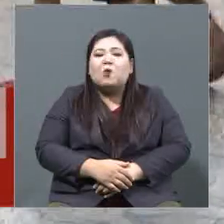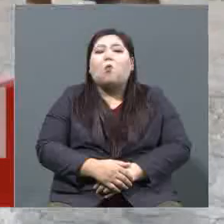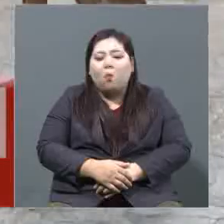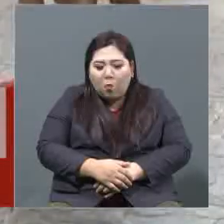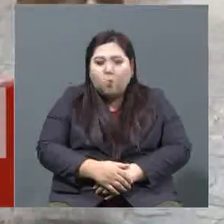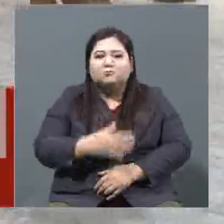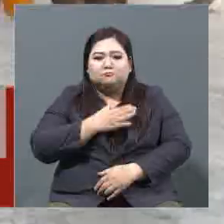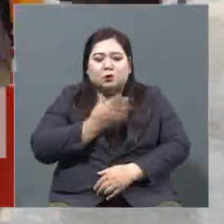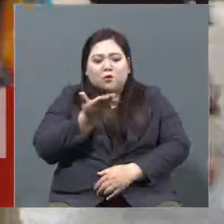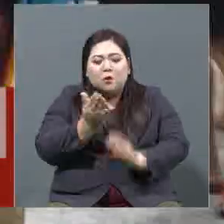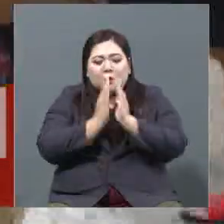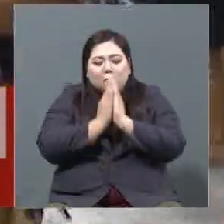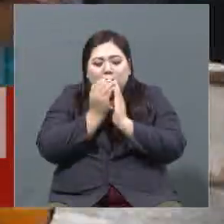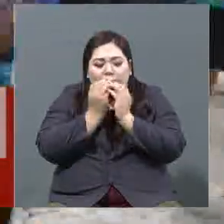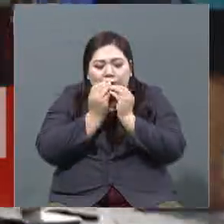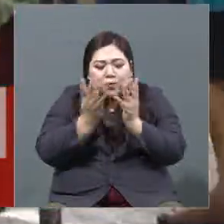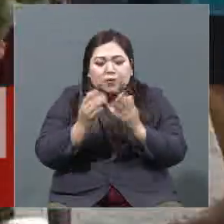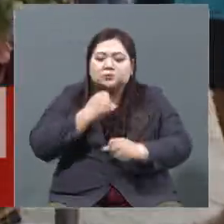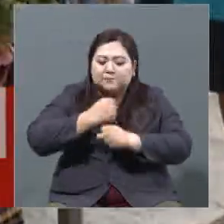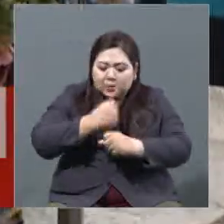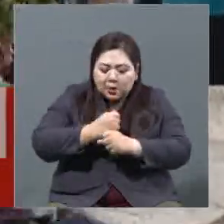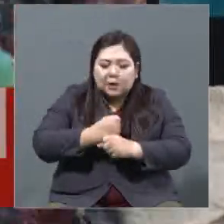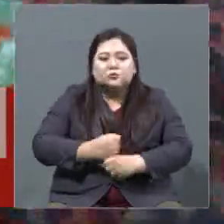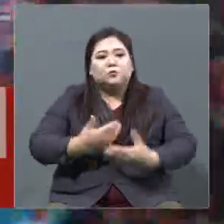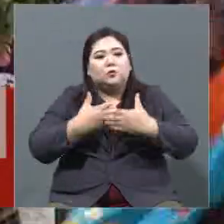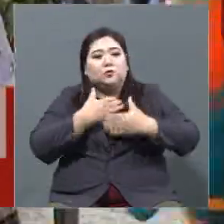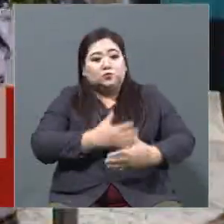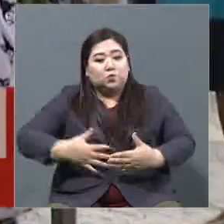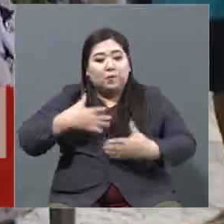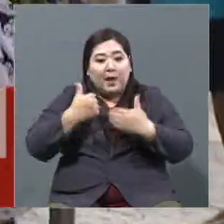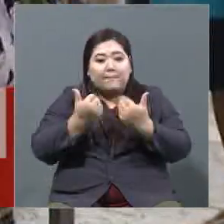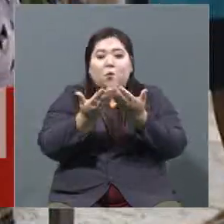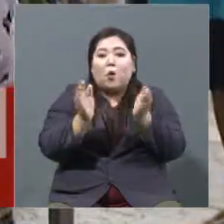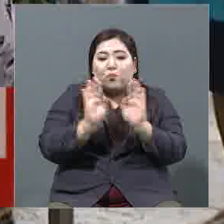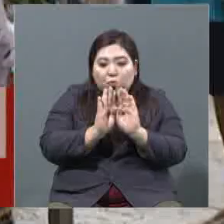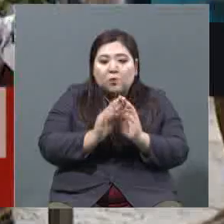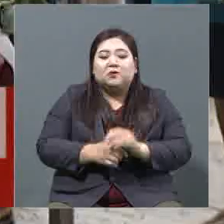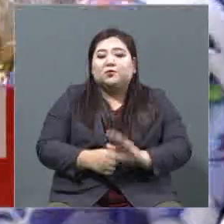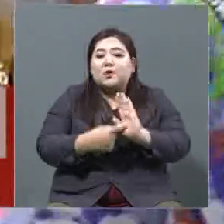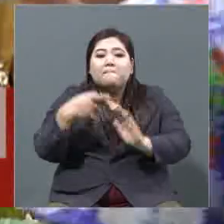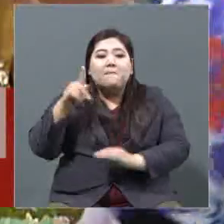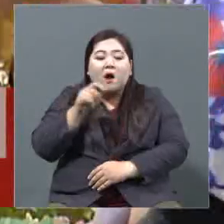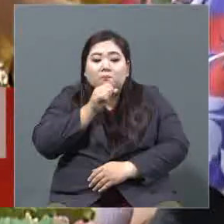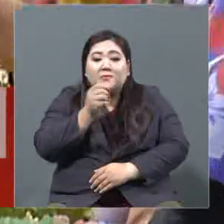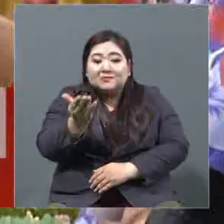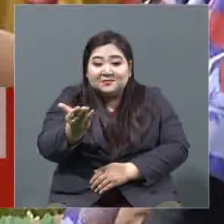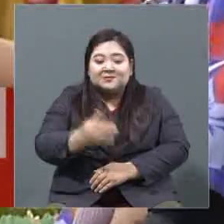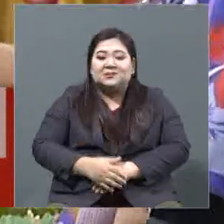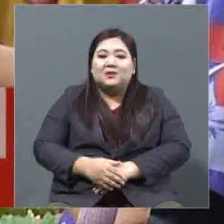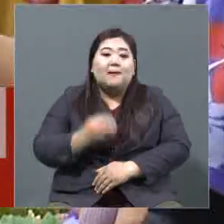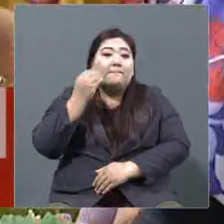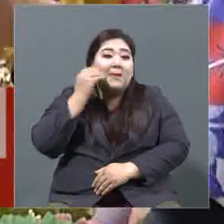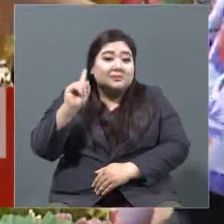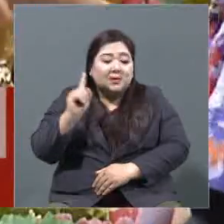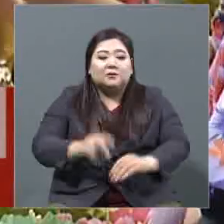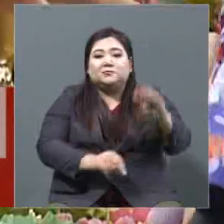รให้กับตัวเองในเรื่องการงานสุขภาพรวมถึงขอพรให้กับครอบครัวด้วยนะคะอย่างเช่นคุณป้าท่านนี้ค่ะก็เดินทางมาจากจังหวัดนคร